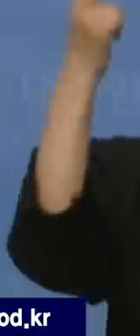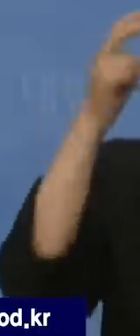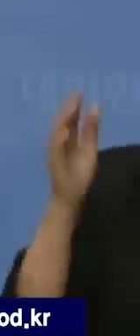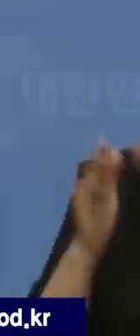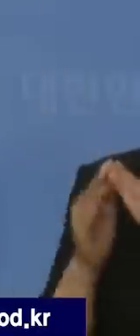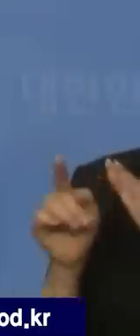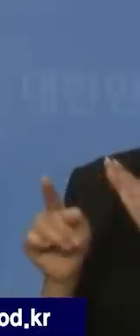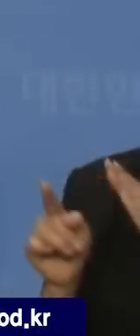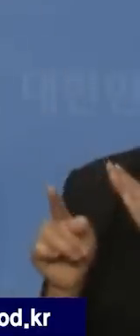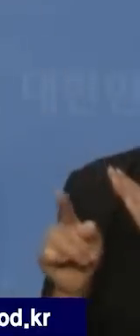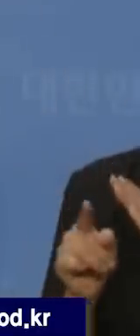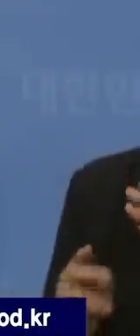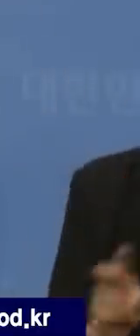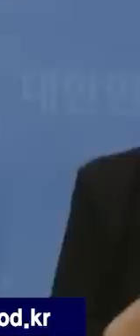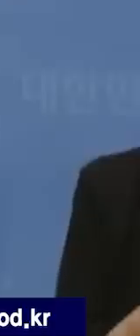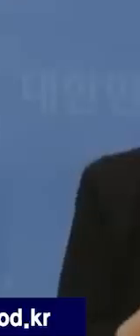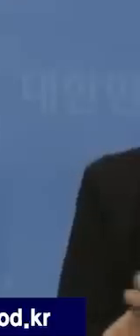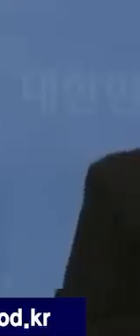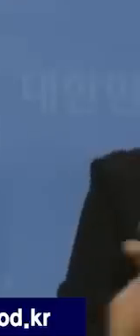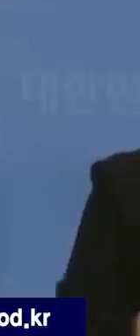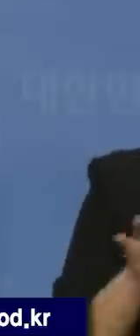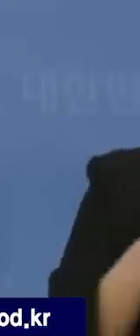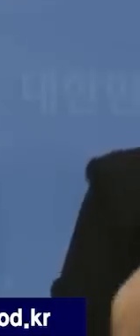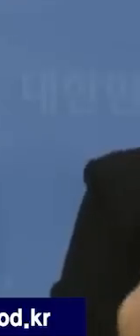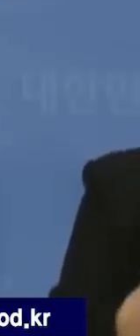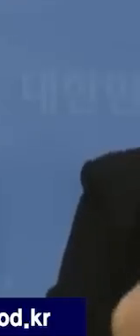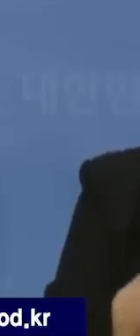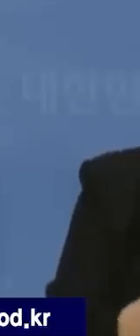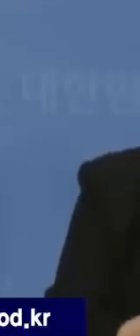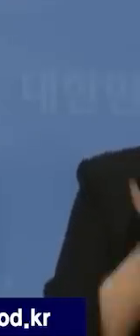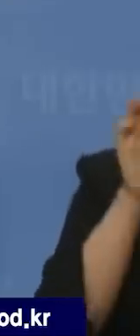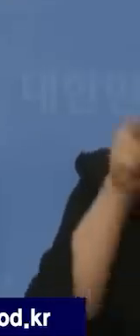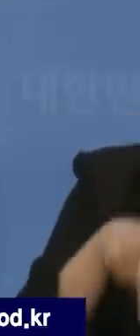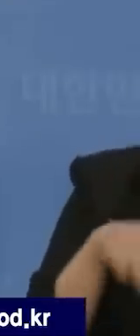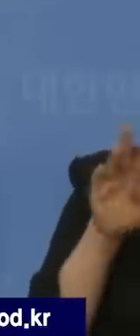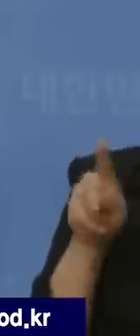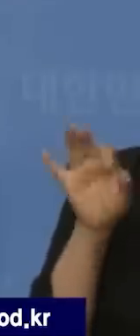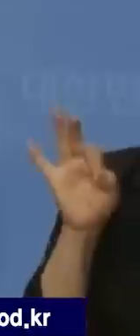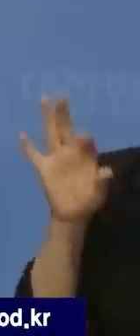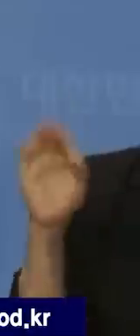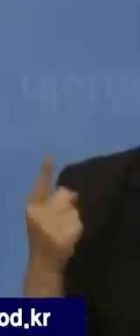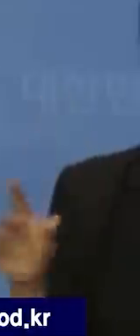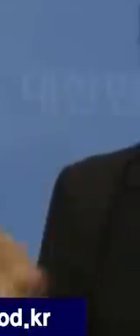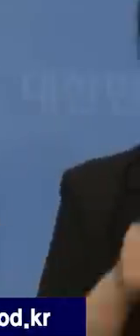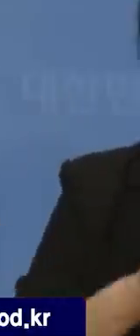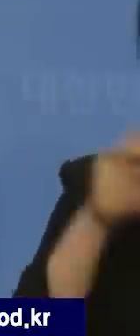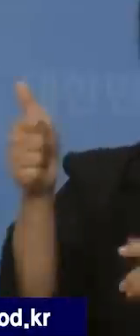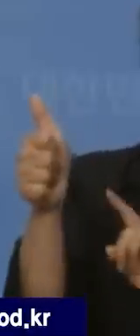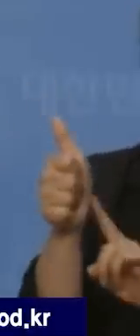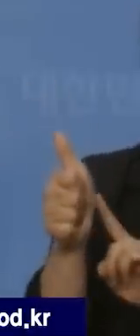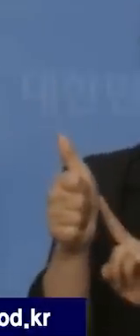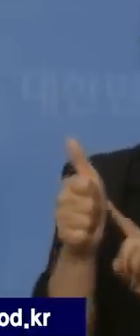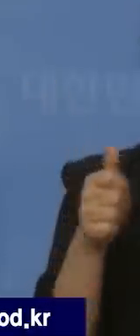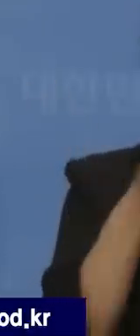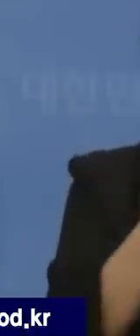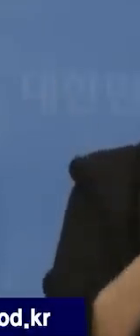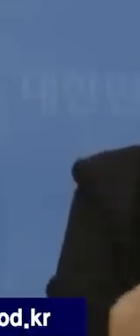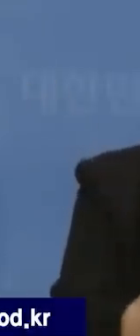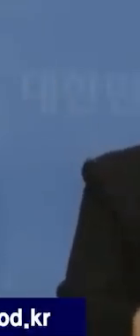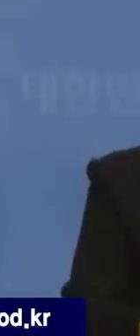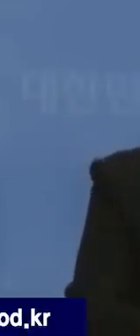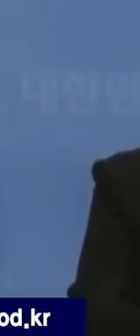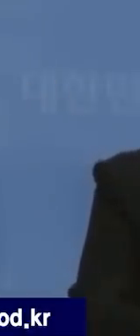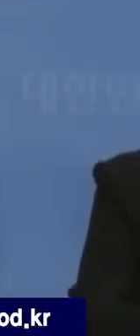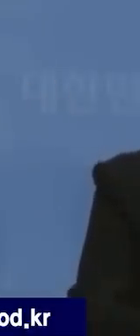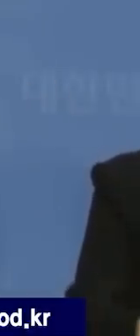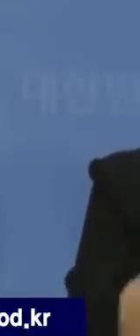감사원을 무법천지로 만든 유병호 사무총장은 윤석열 검찰총장이